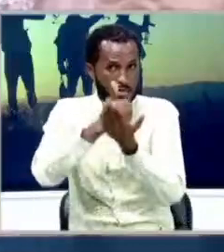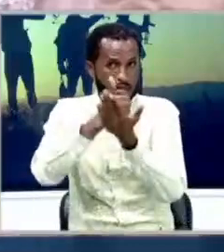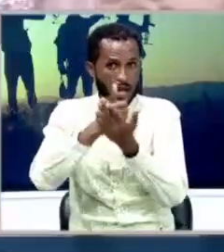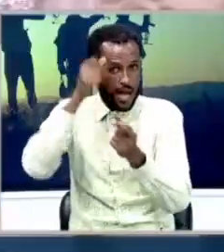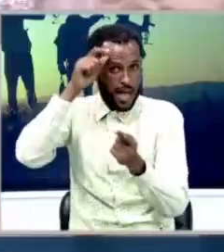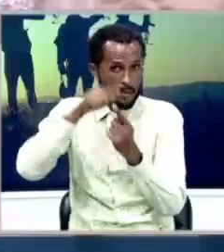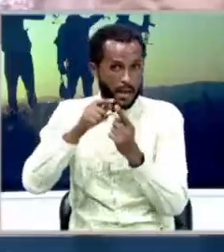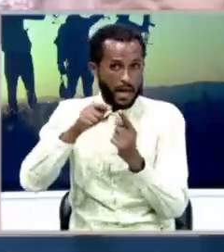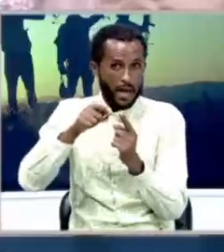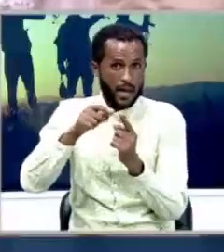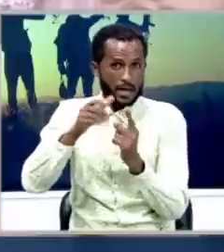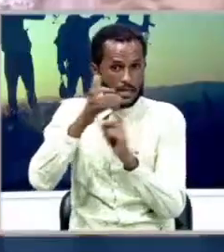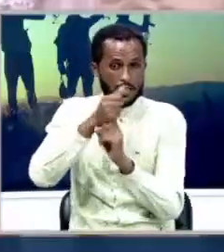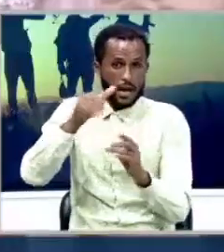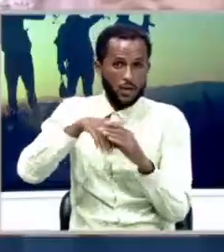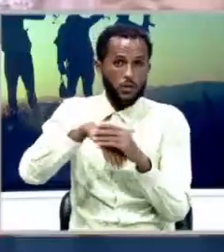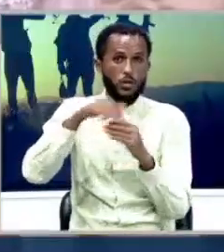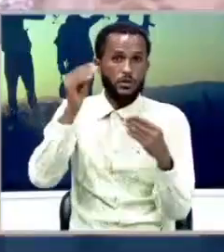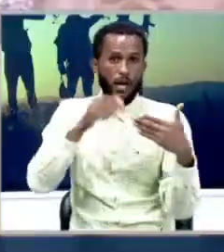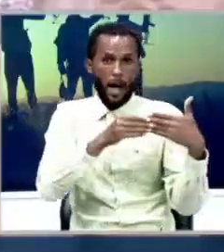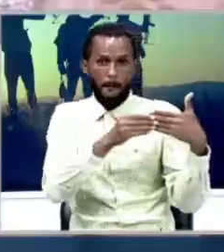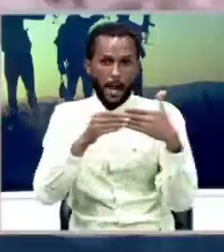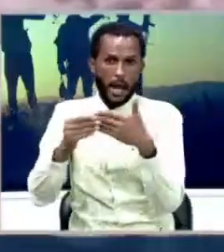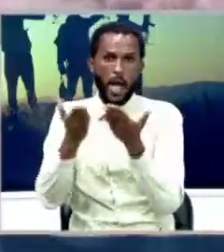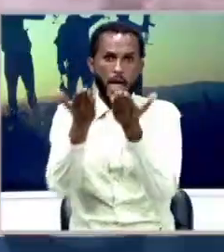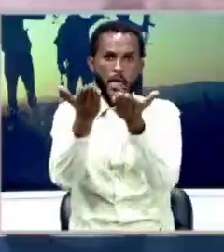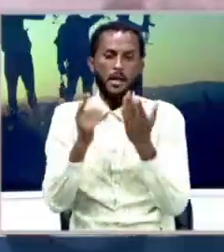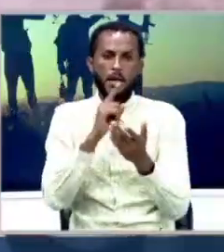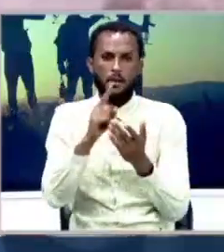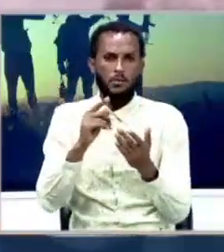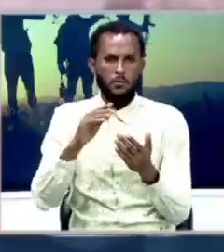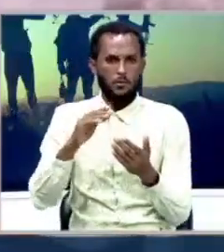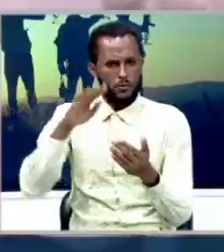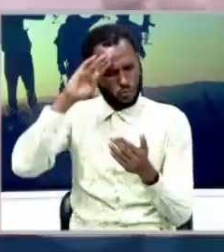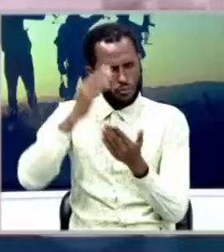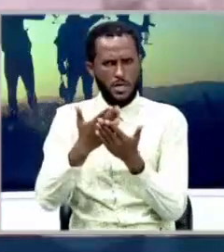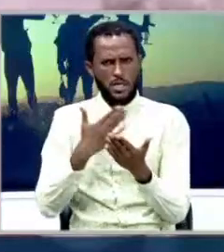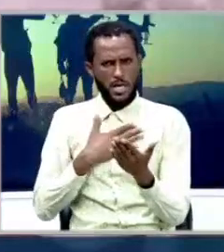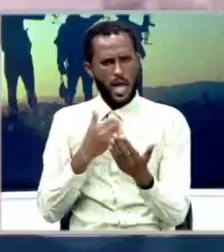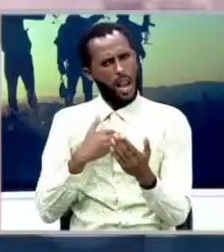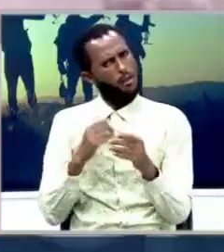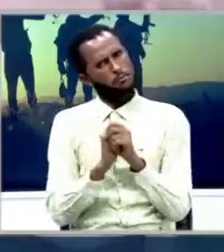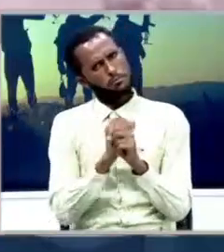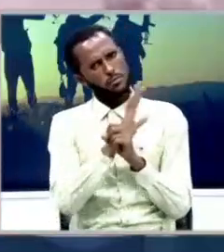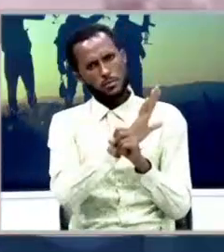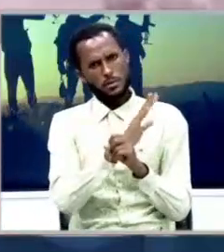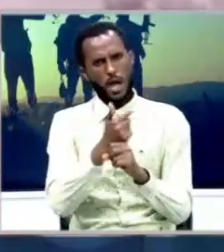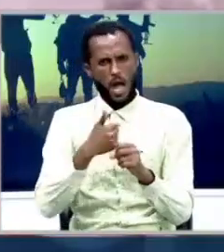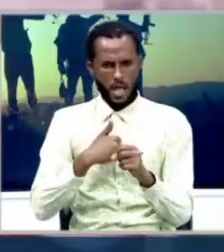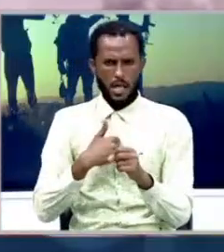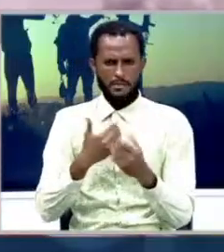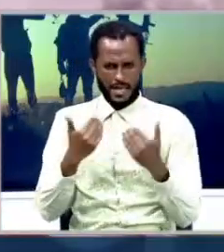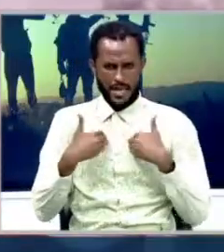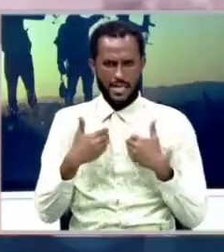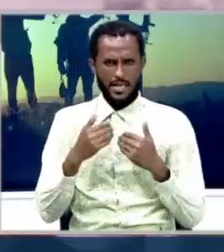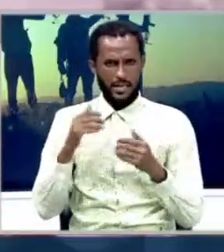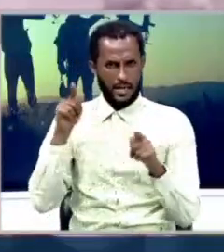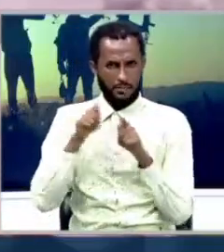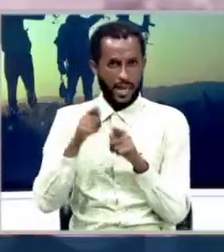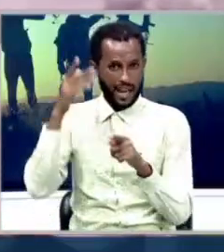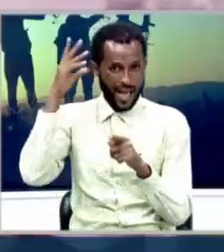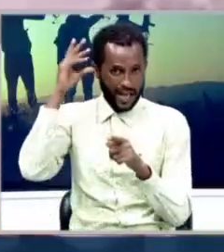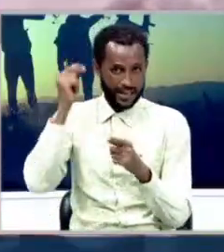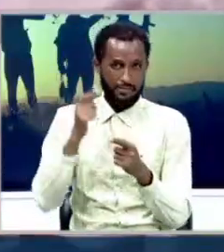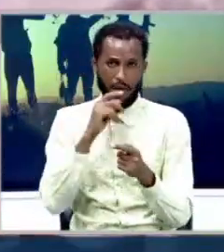ሒዝና ክንወፅእ ኣመራርሓ የድልየና እዩ ወደይለ ኣሎ እዩ ሰዲደ እየ ኣነ ልብለለኒ ሃምታ ናቐደመይ ኣብ